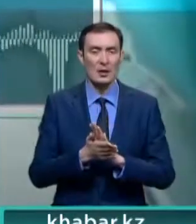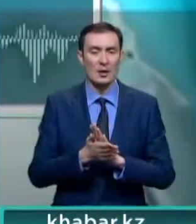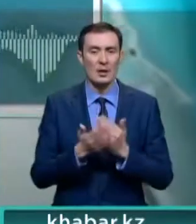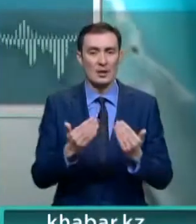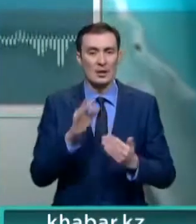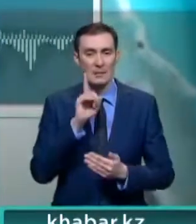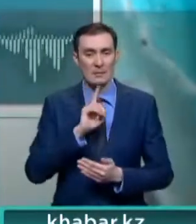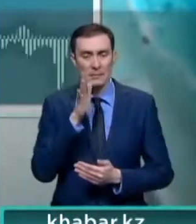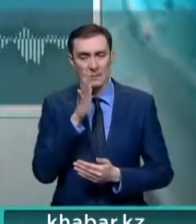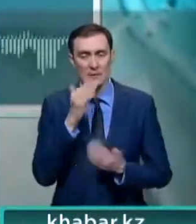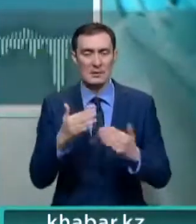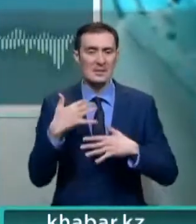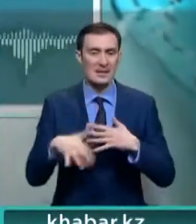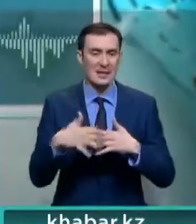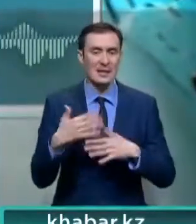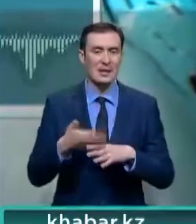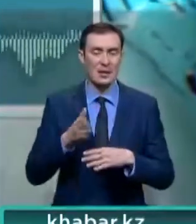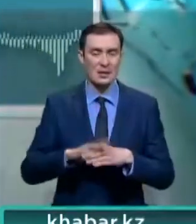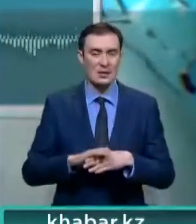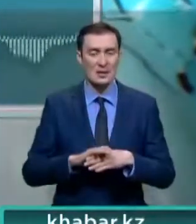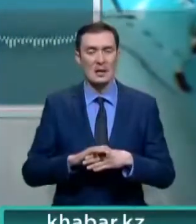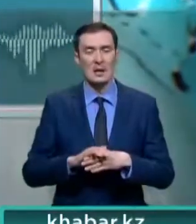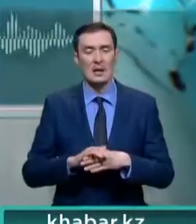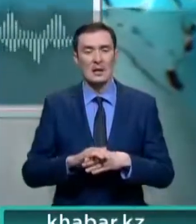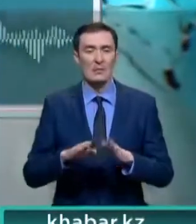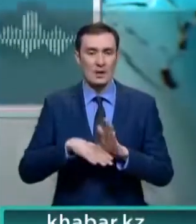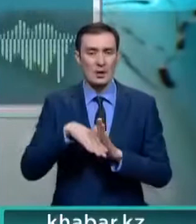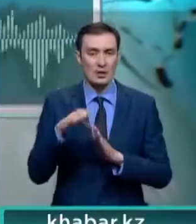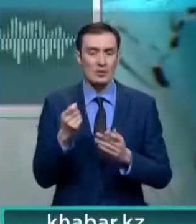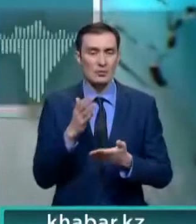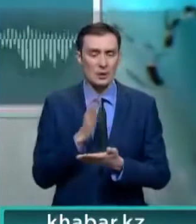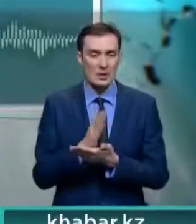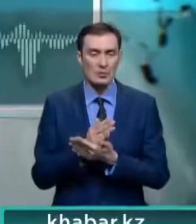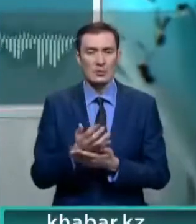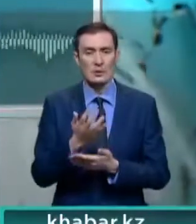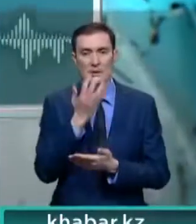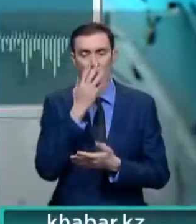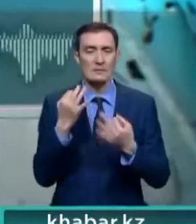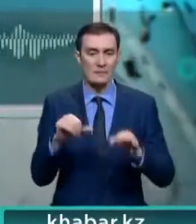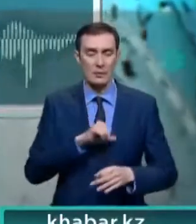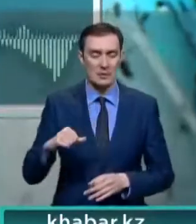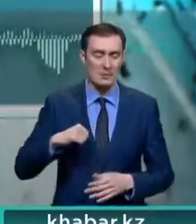сегодняшний день оценивается как средней тяжести, положительная динамика, кислород